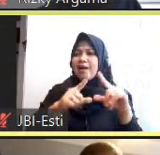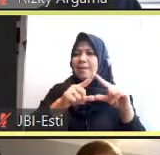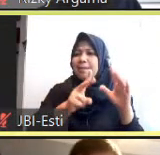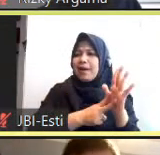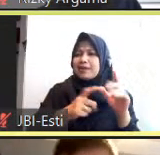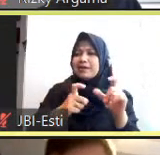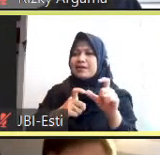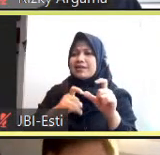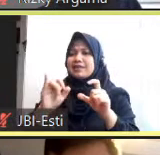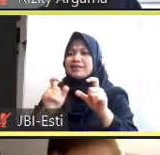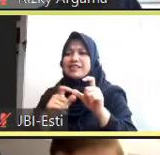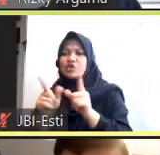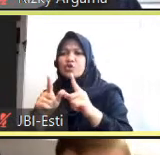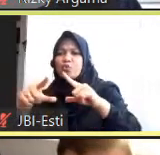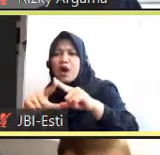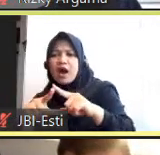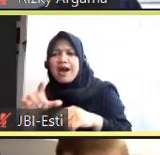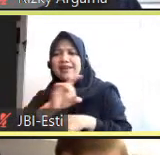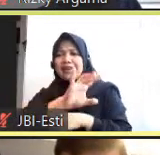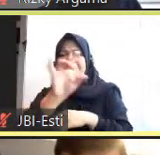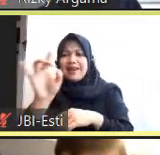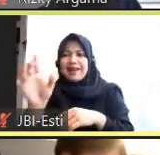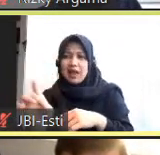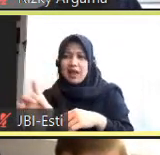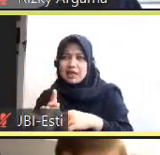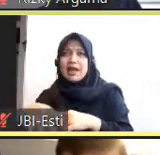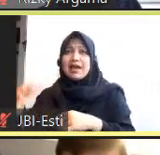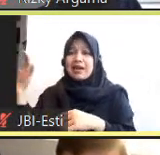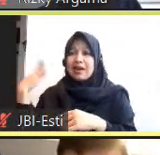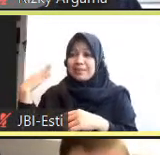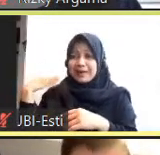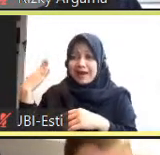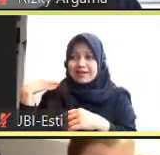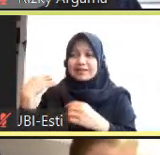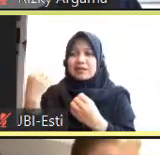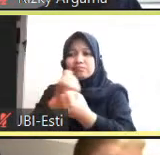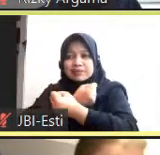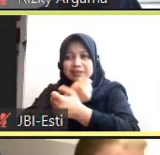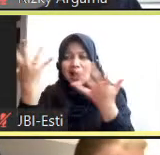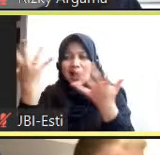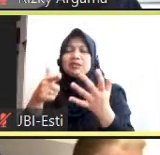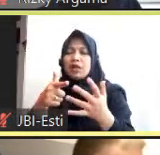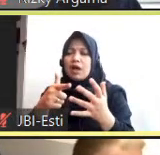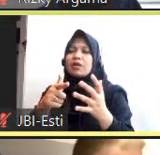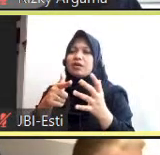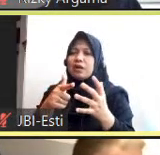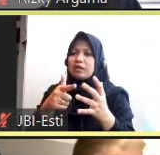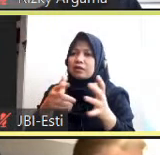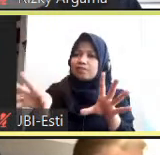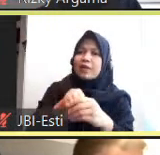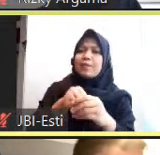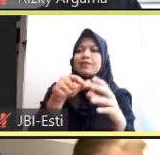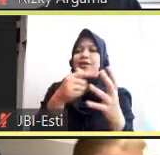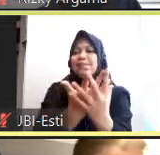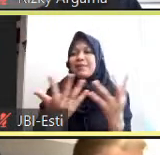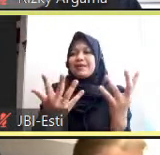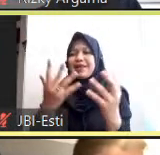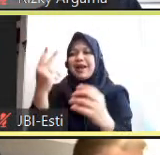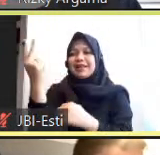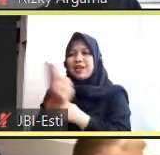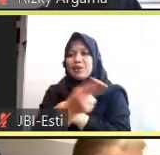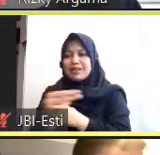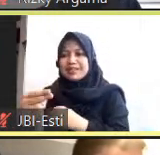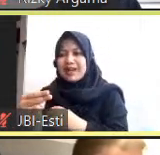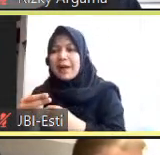perannya jelas signifikan dalam perkembangan masyarakat Indonesia. Situasi hari ini